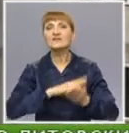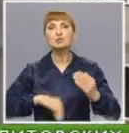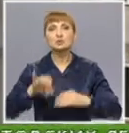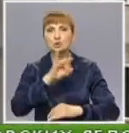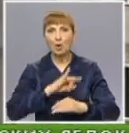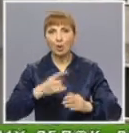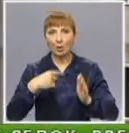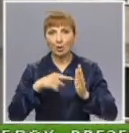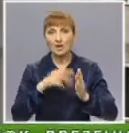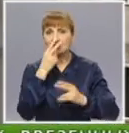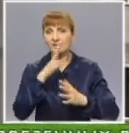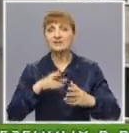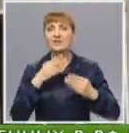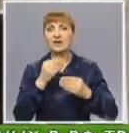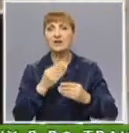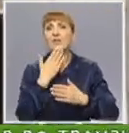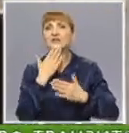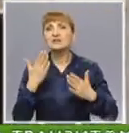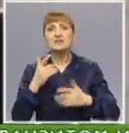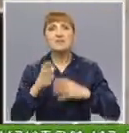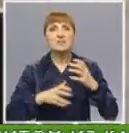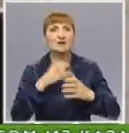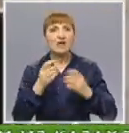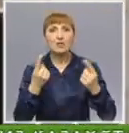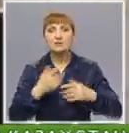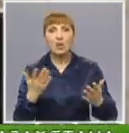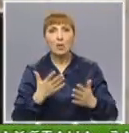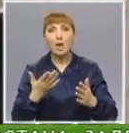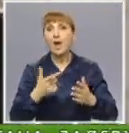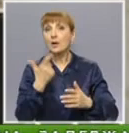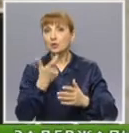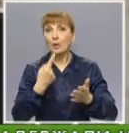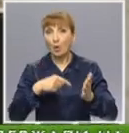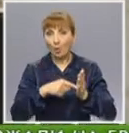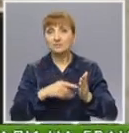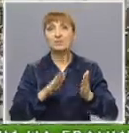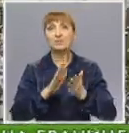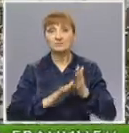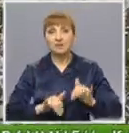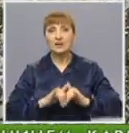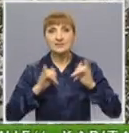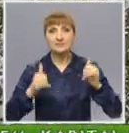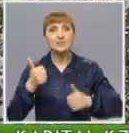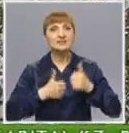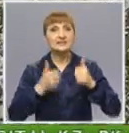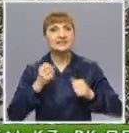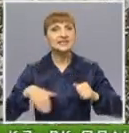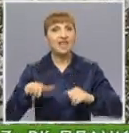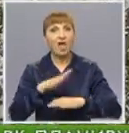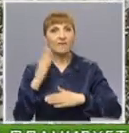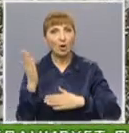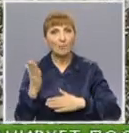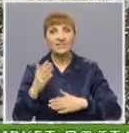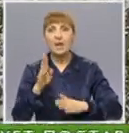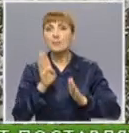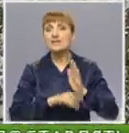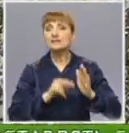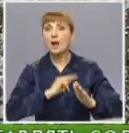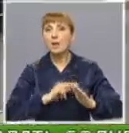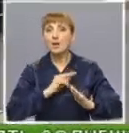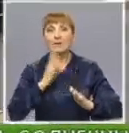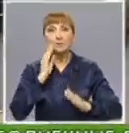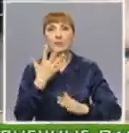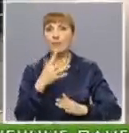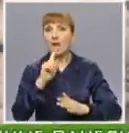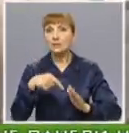города. Несмотря на влияние последних мировых событий, экономика мегаполиса продолжает расти по сравнению с европейскими городами. Безработица в Алматы